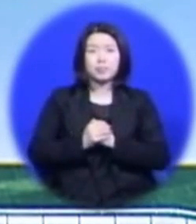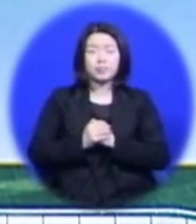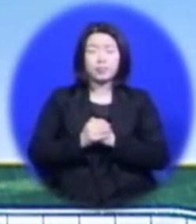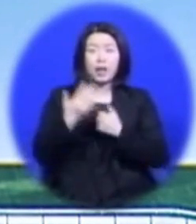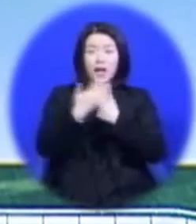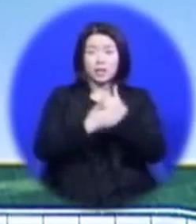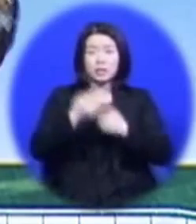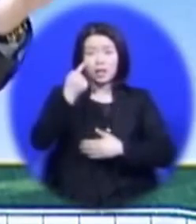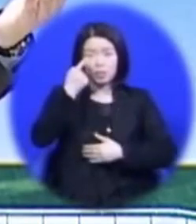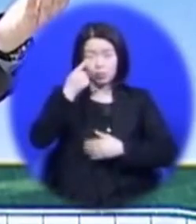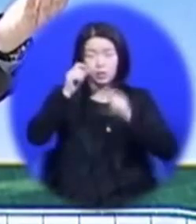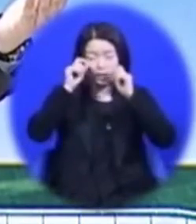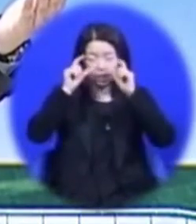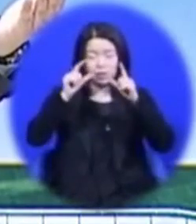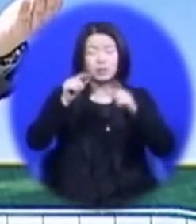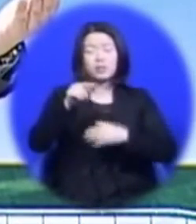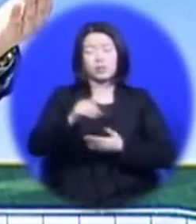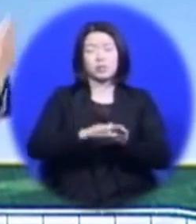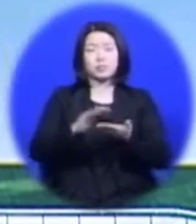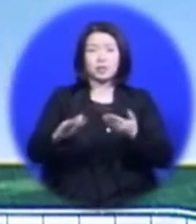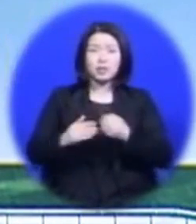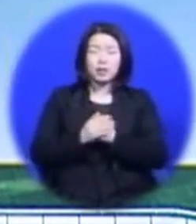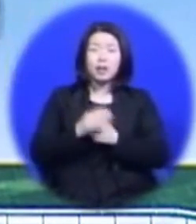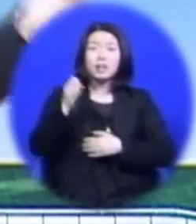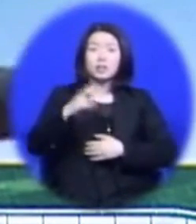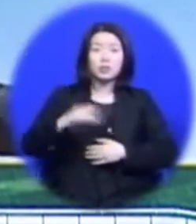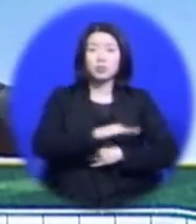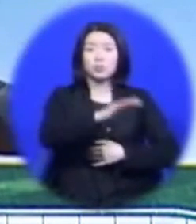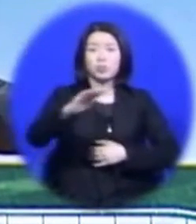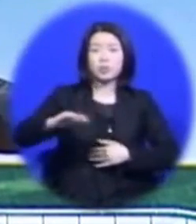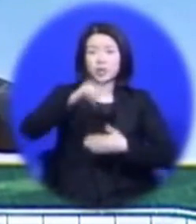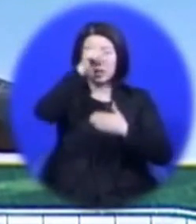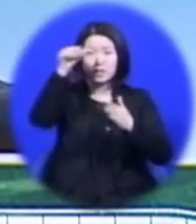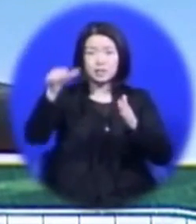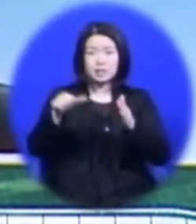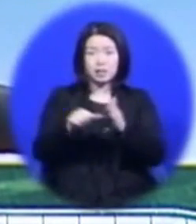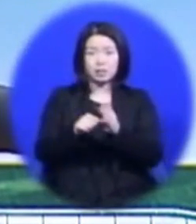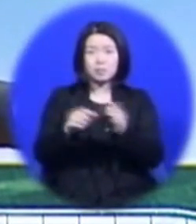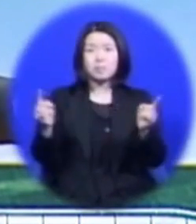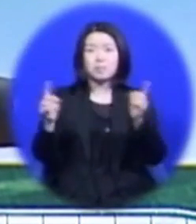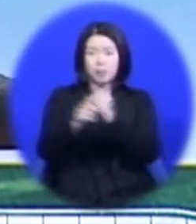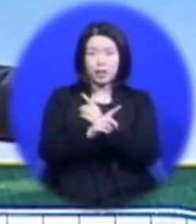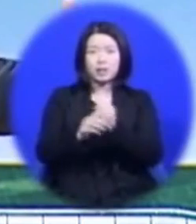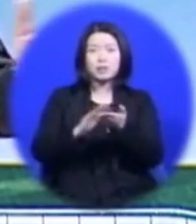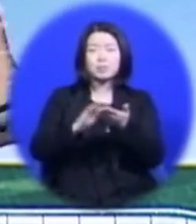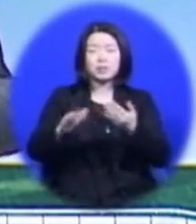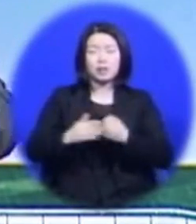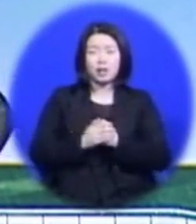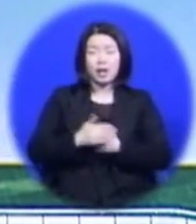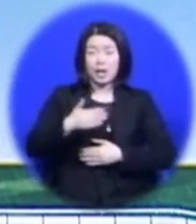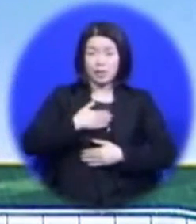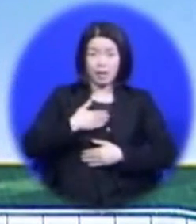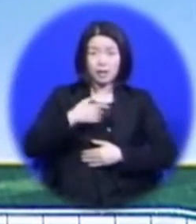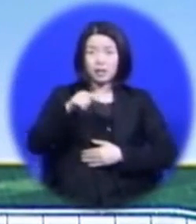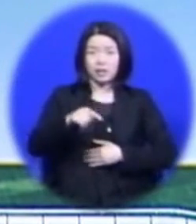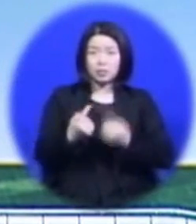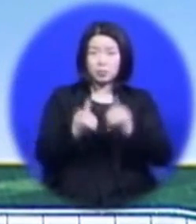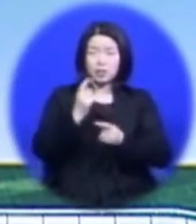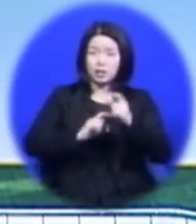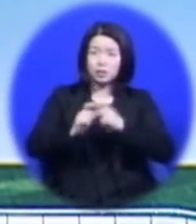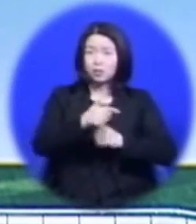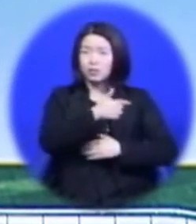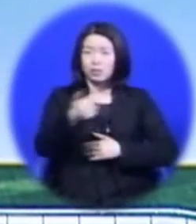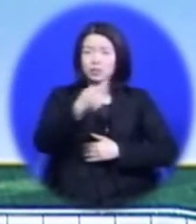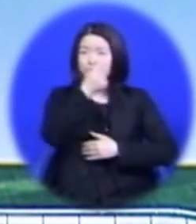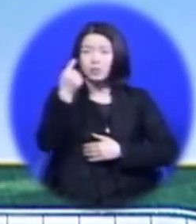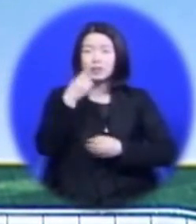은혜의 눈이 뜨이는 거죠. 그리고 우리 인생은 바뀝니다. 나에게 이보다 더 큰 간증은 없는